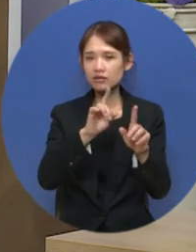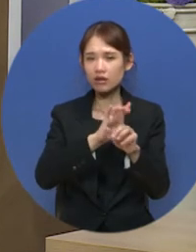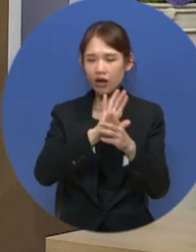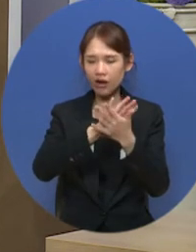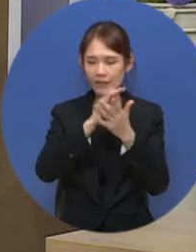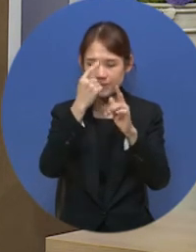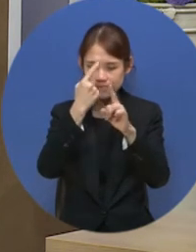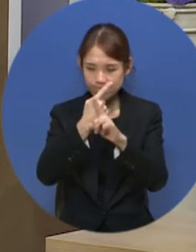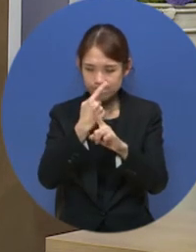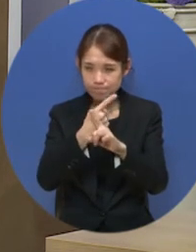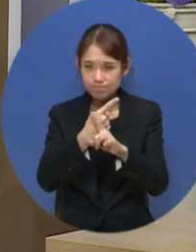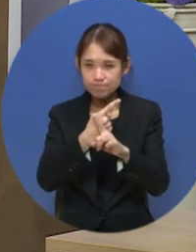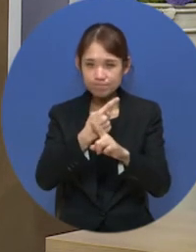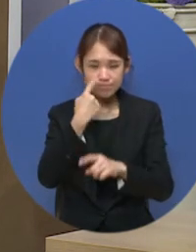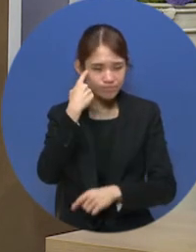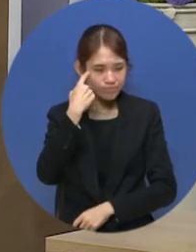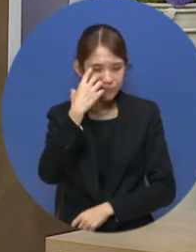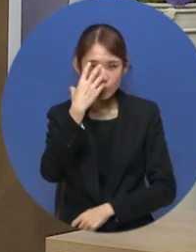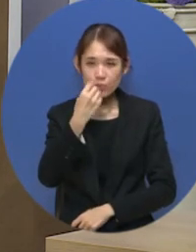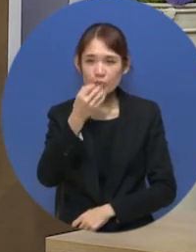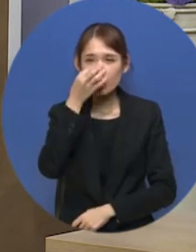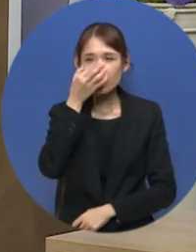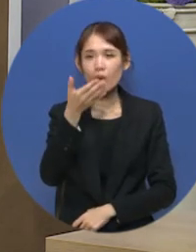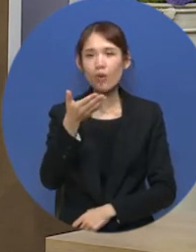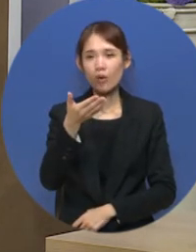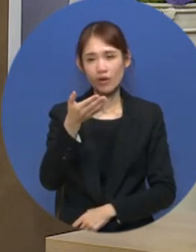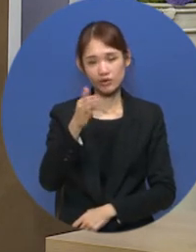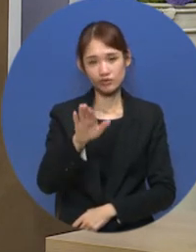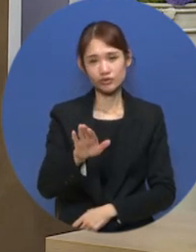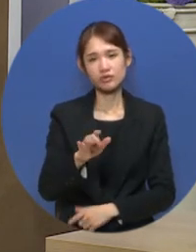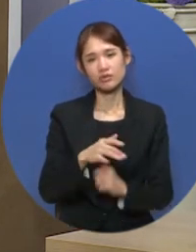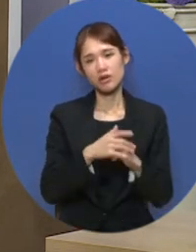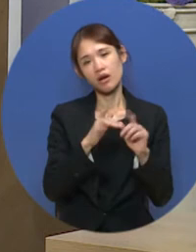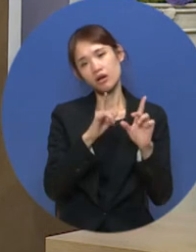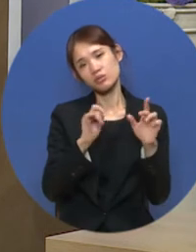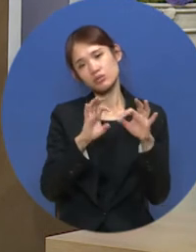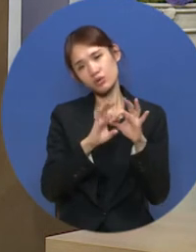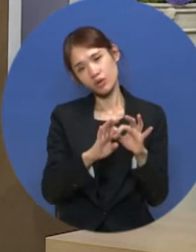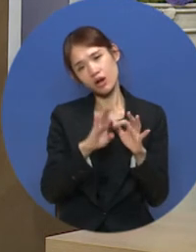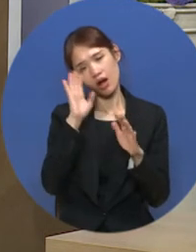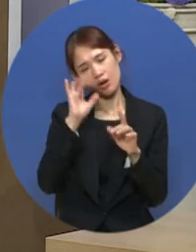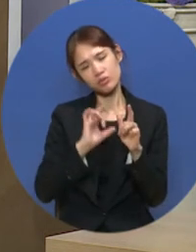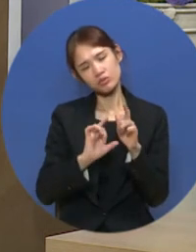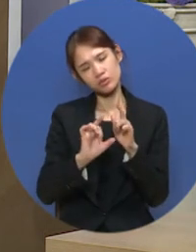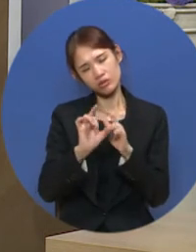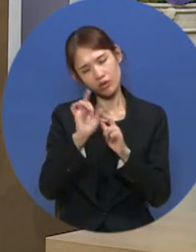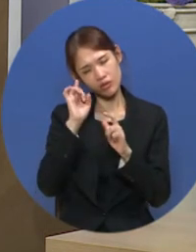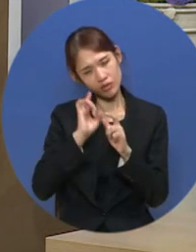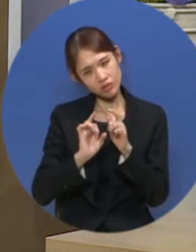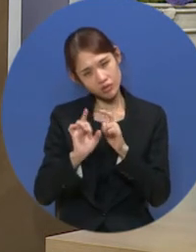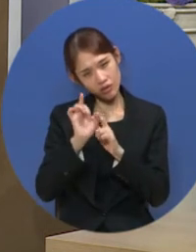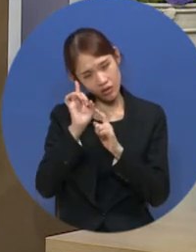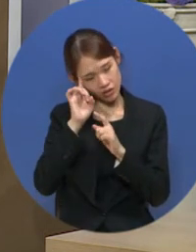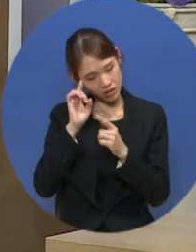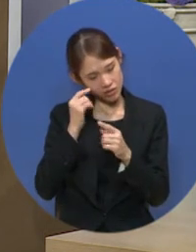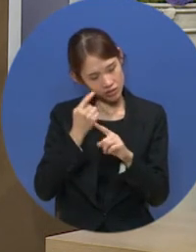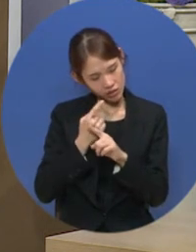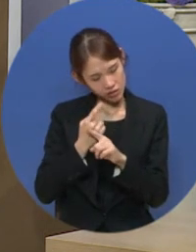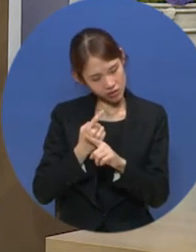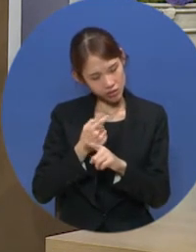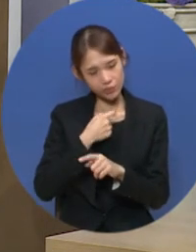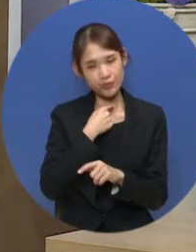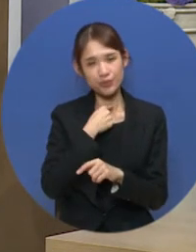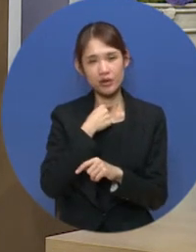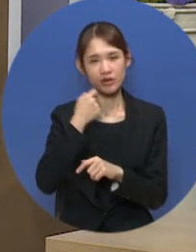개선이 되고 있다고는 보여지는데, 그렇다면 이 부분에 대해서 앞으로 조금 더 이 부분이 개선이 됐으면 좋겠다